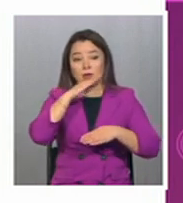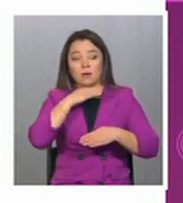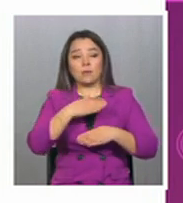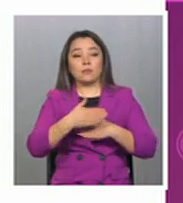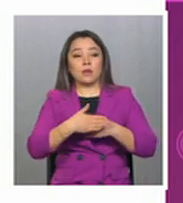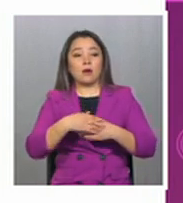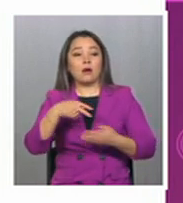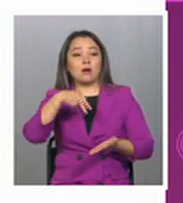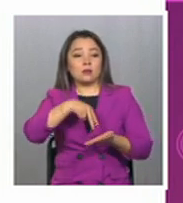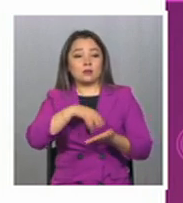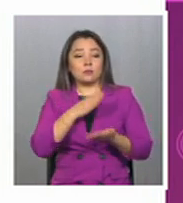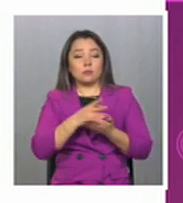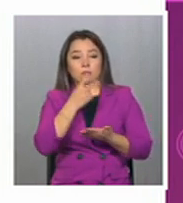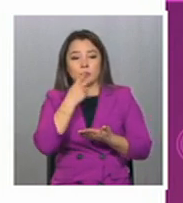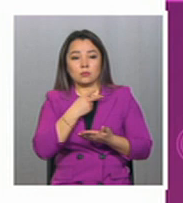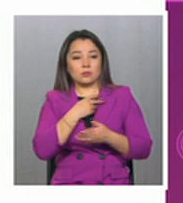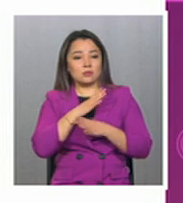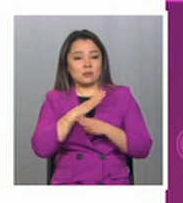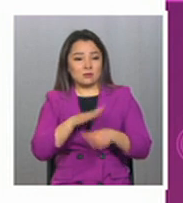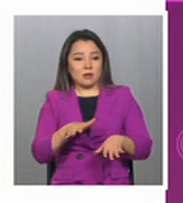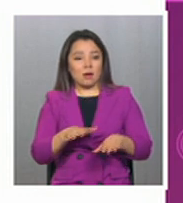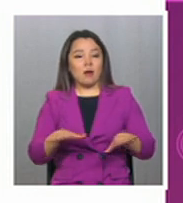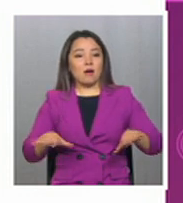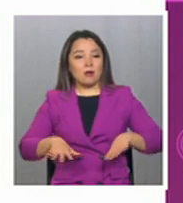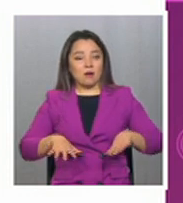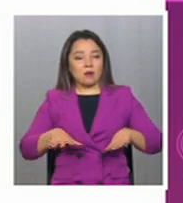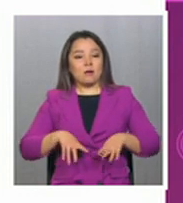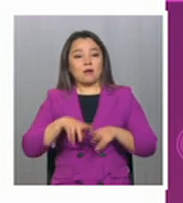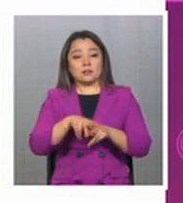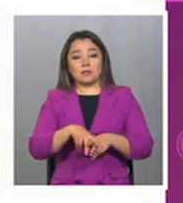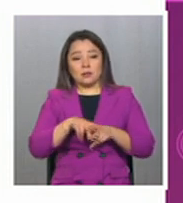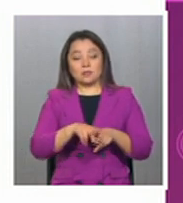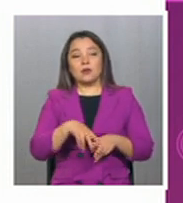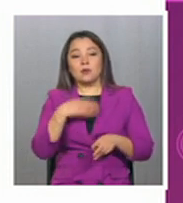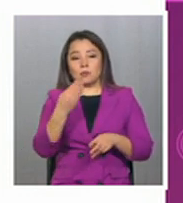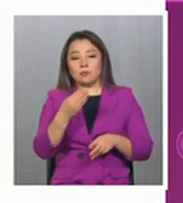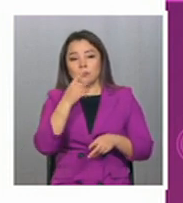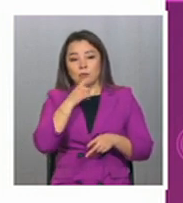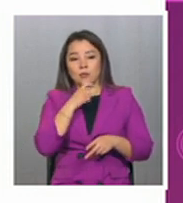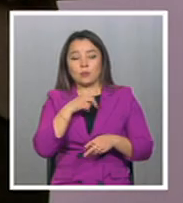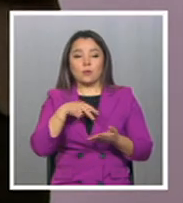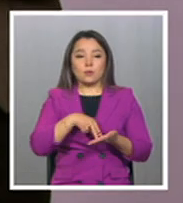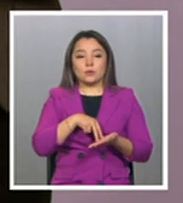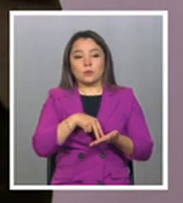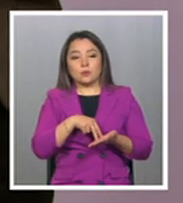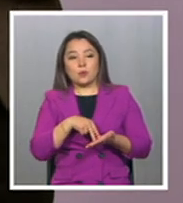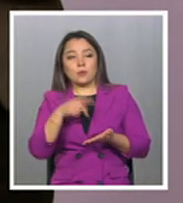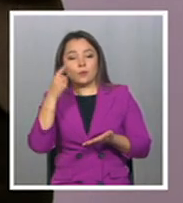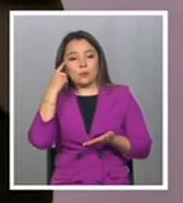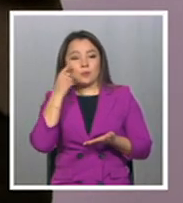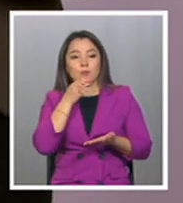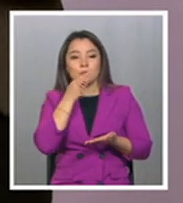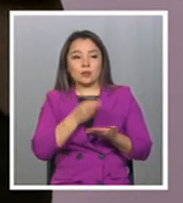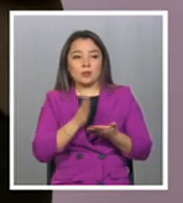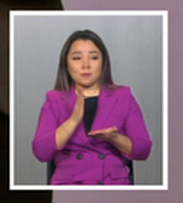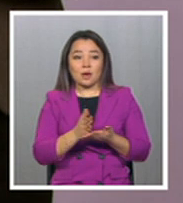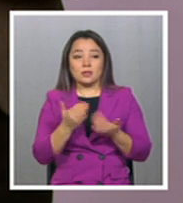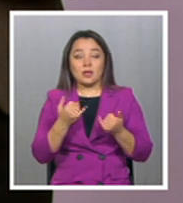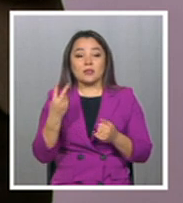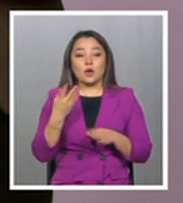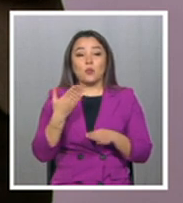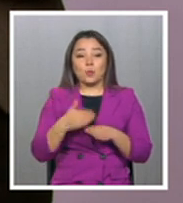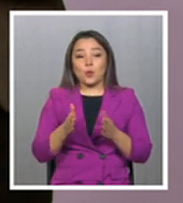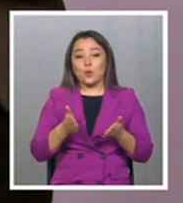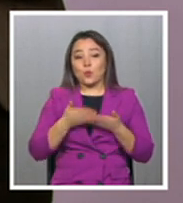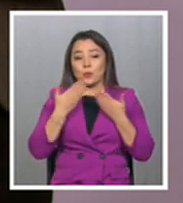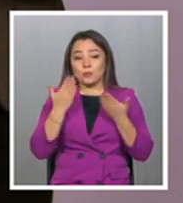екен. Мені көрген жоқ. Атты іркіп, әкеме қарап әрі бері тұрдым. Ал балалар, екінші бөлімді оқып